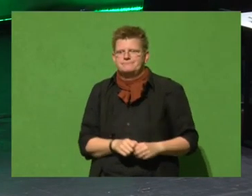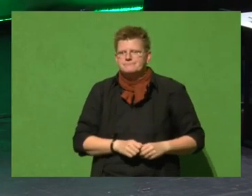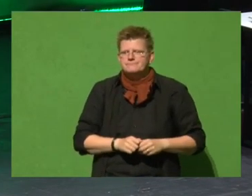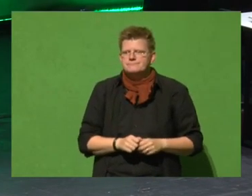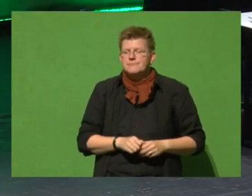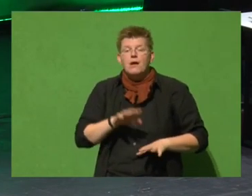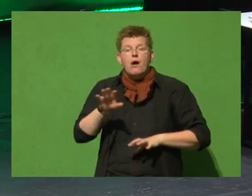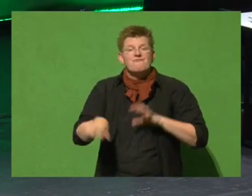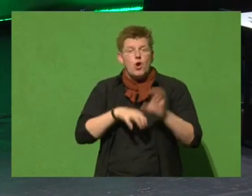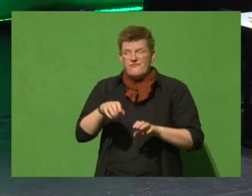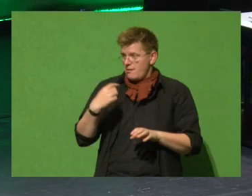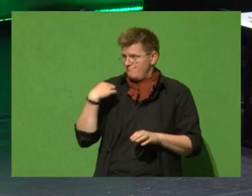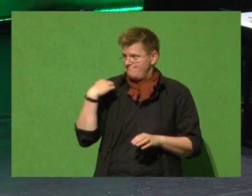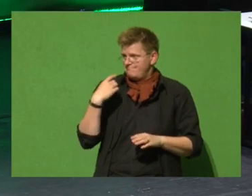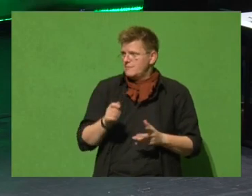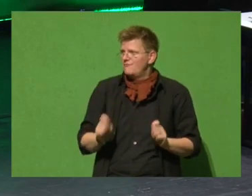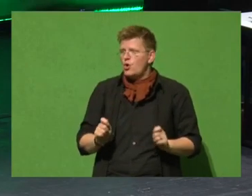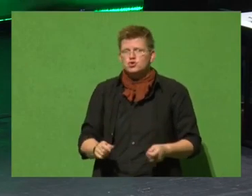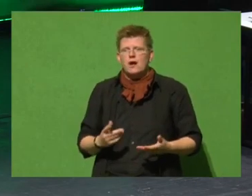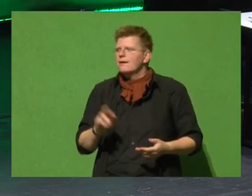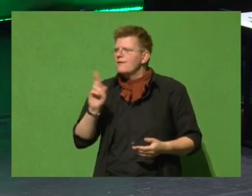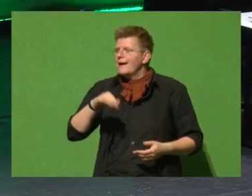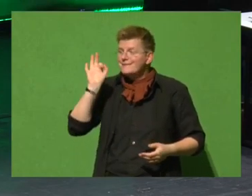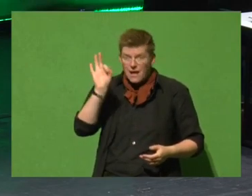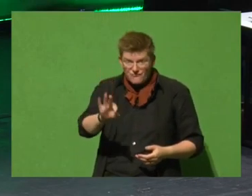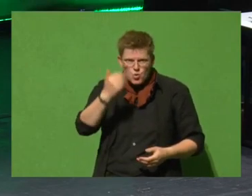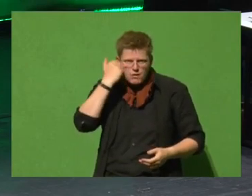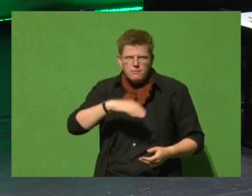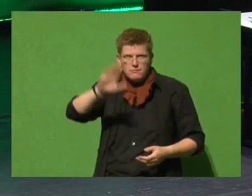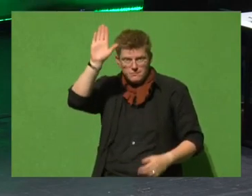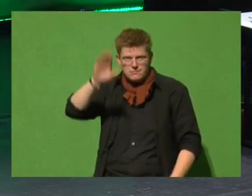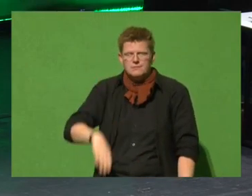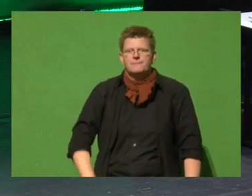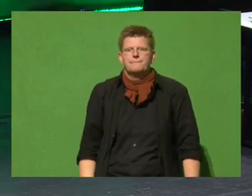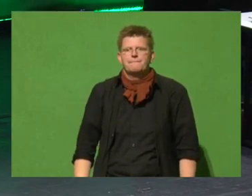von Wolfgang vorgestellten Änderungsantrag an die Satzung zustimmen mag.